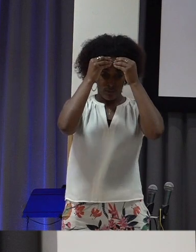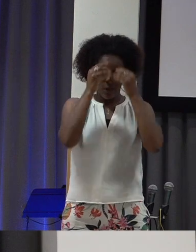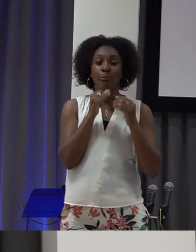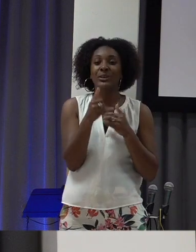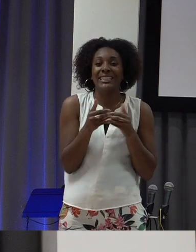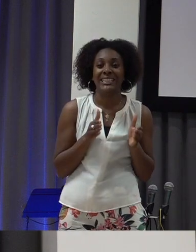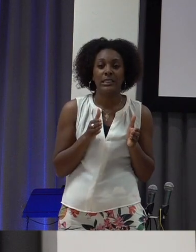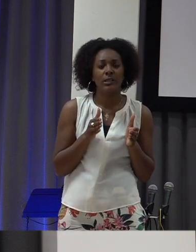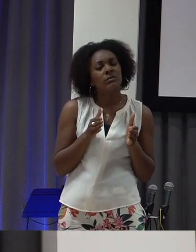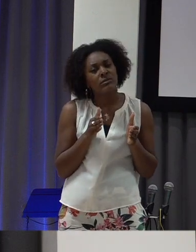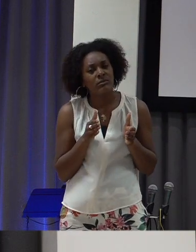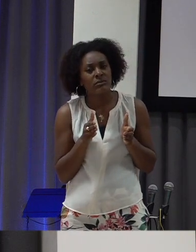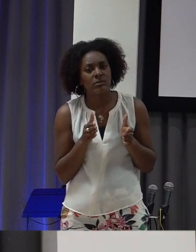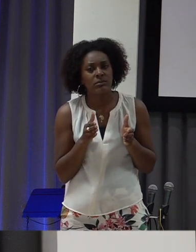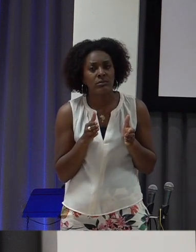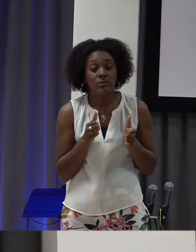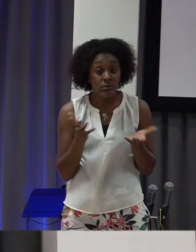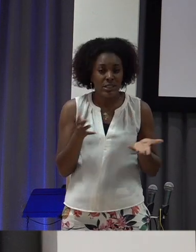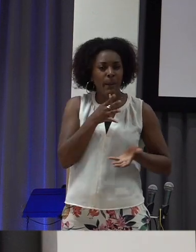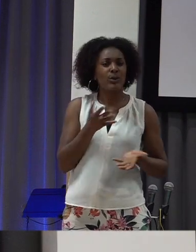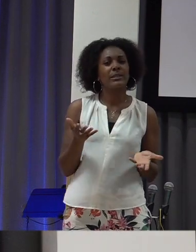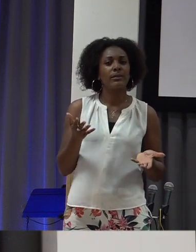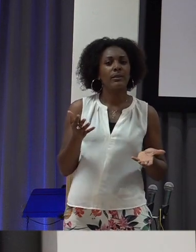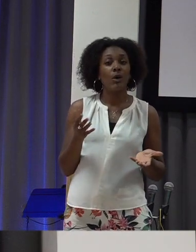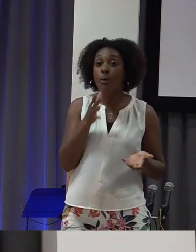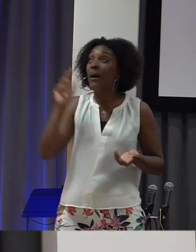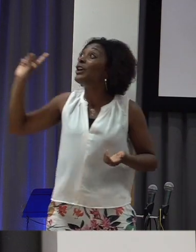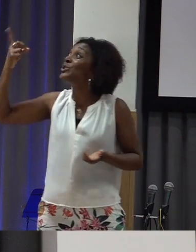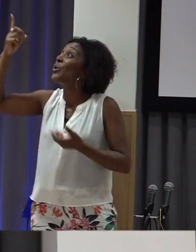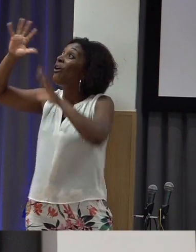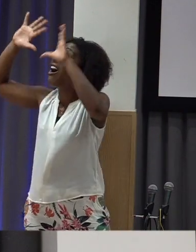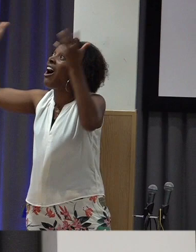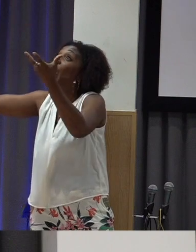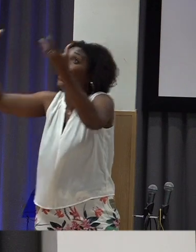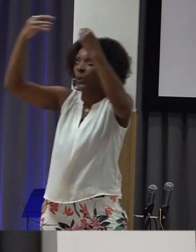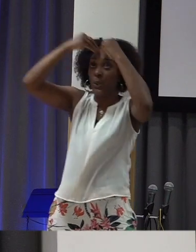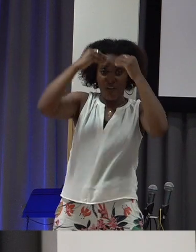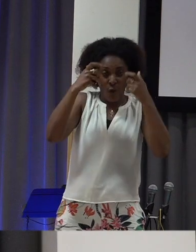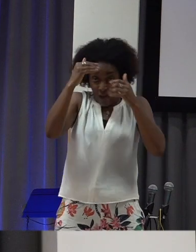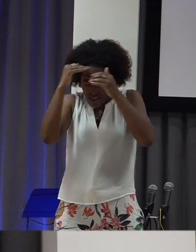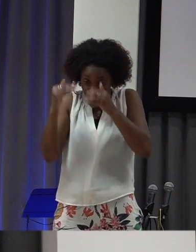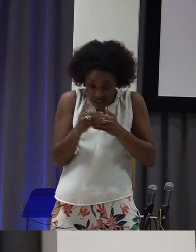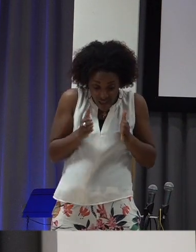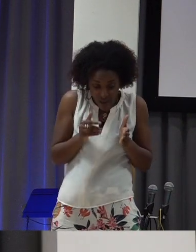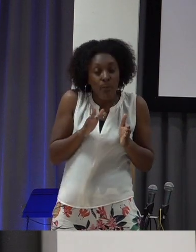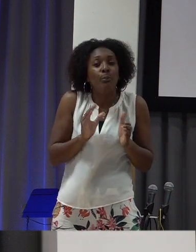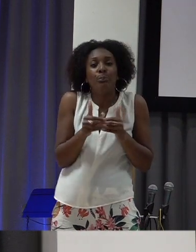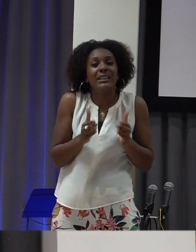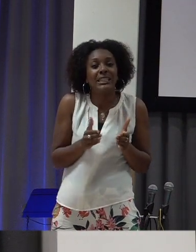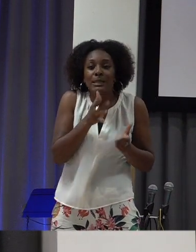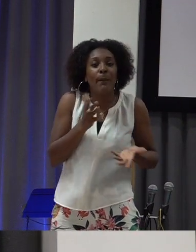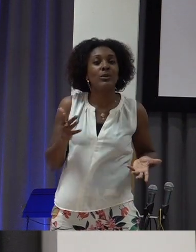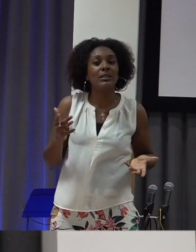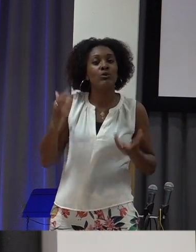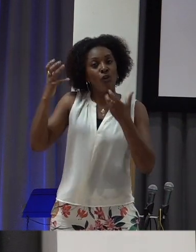Dieu il est hors cadre, on va dire, hein, et nous essayons de le ramener à ce que nous sommes, à ce que nous